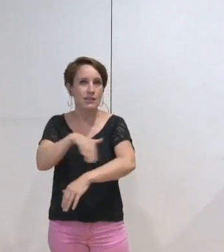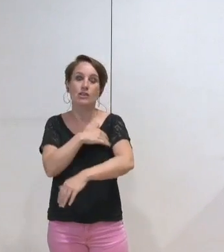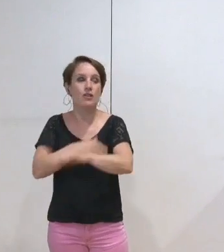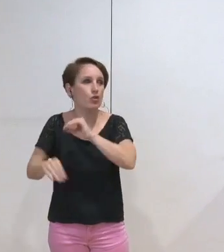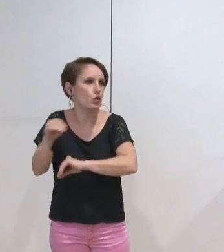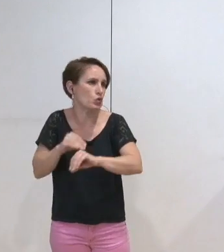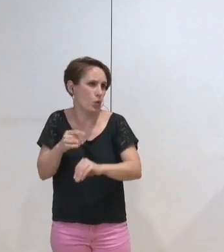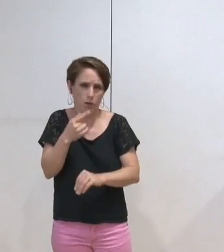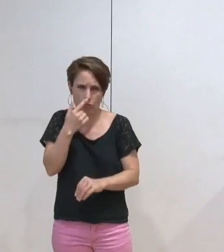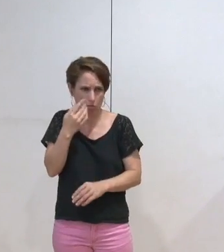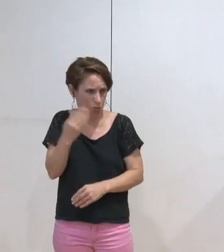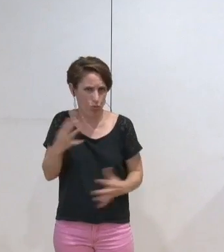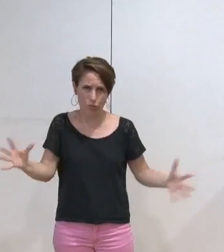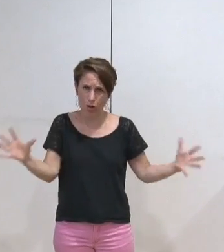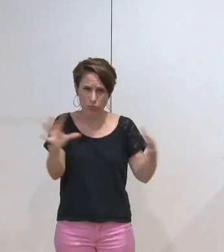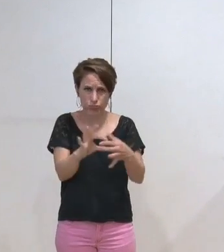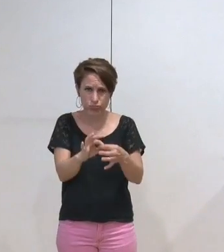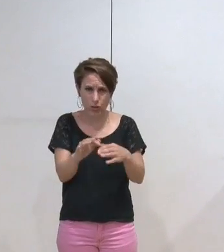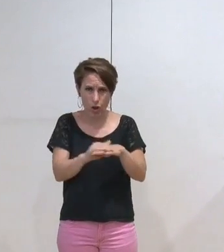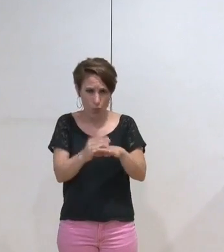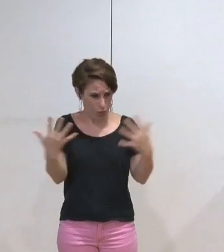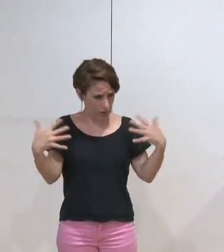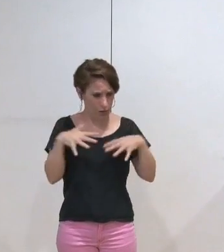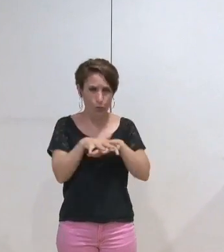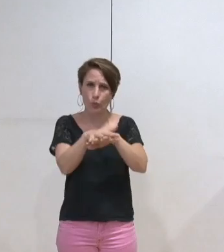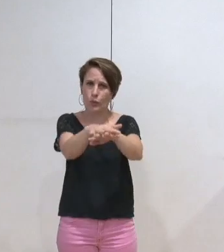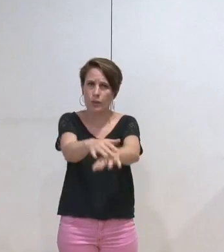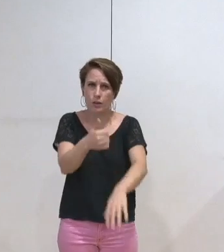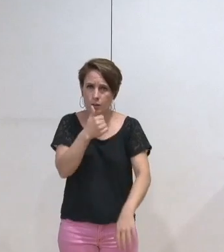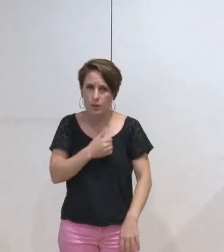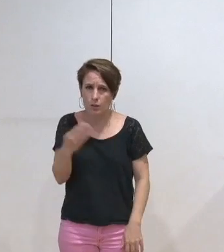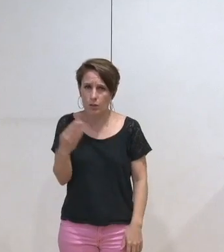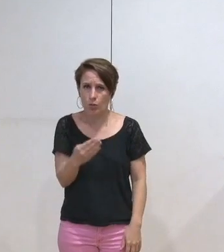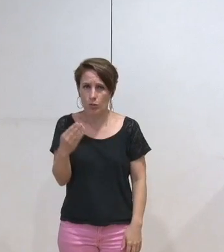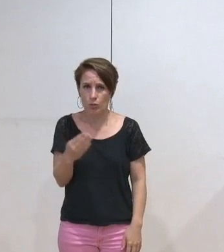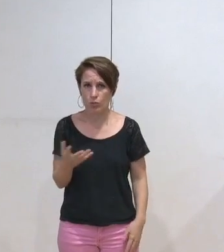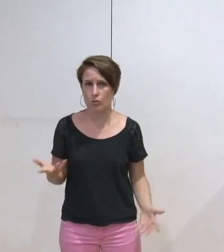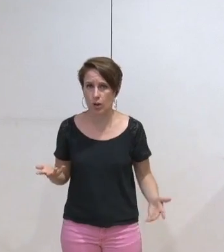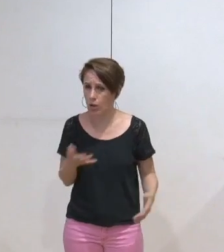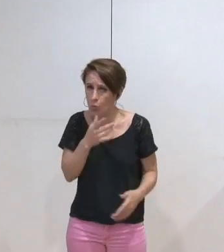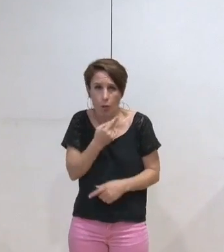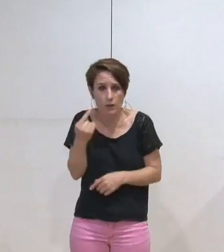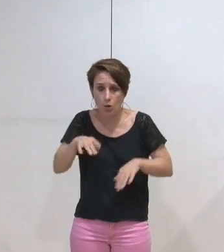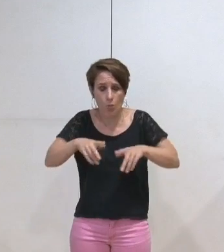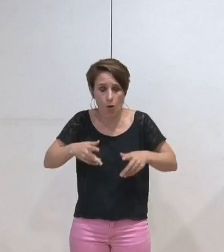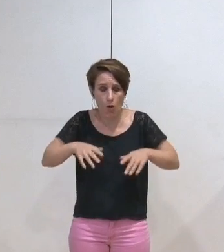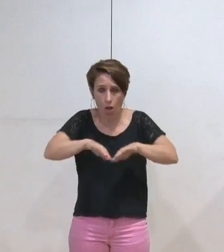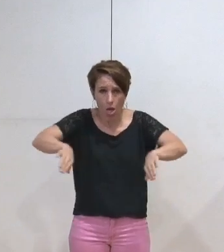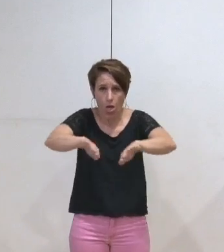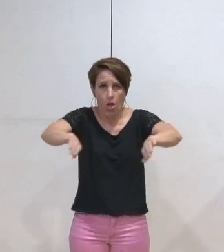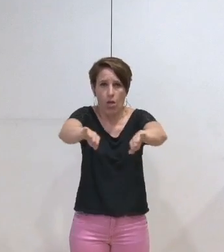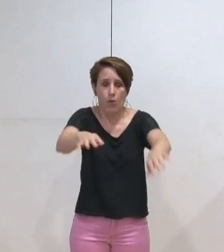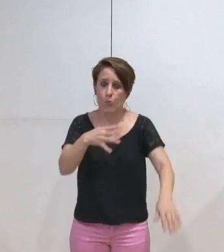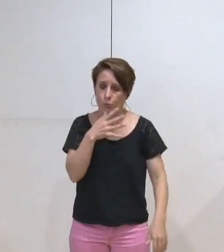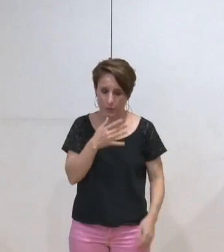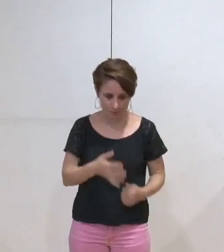la nécessité d'avoir une politique qui soit transversale et qui ne concerne pas uniquement le CCAS un autre exemple